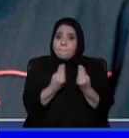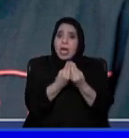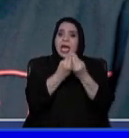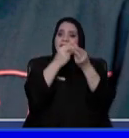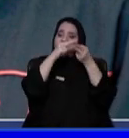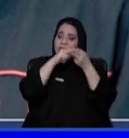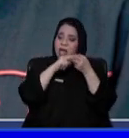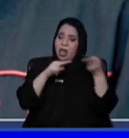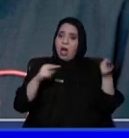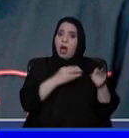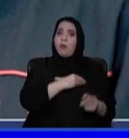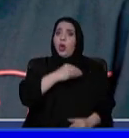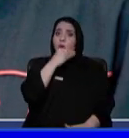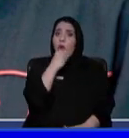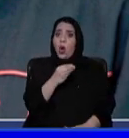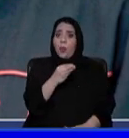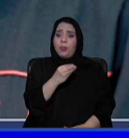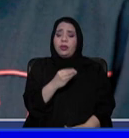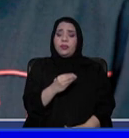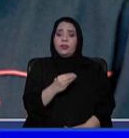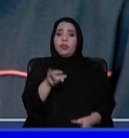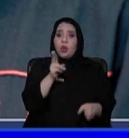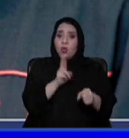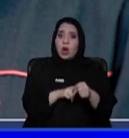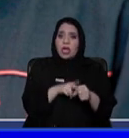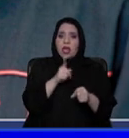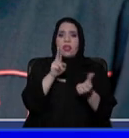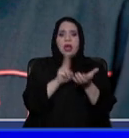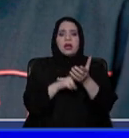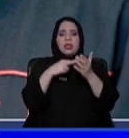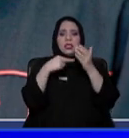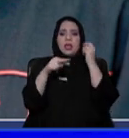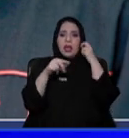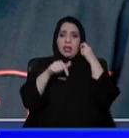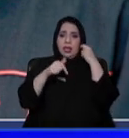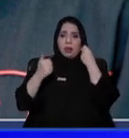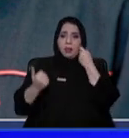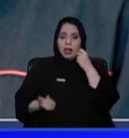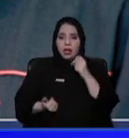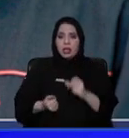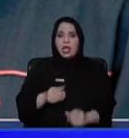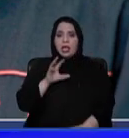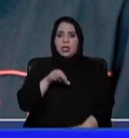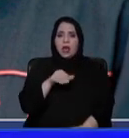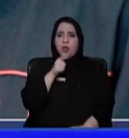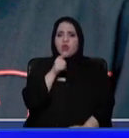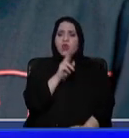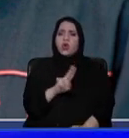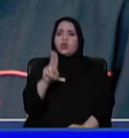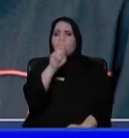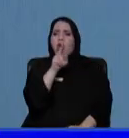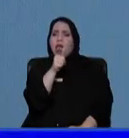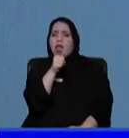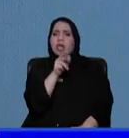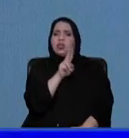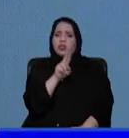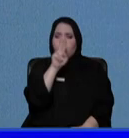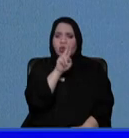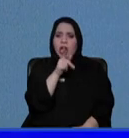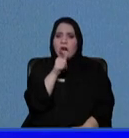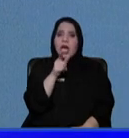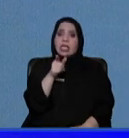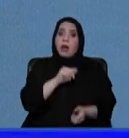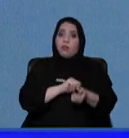سلام وفي وئام. وهذه هي رسالة البحرين. نعم. هذا يقودني للسؤال عن هذه